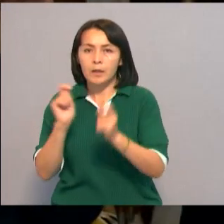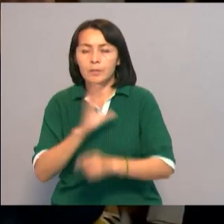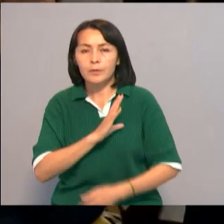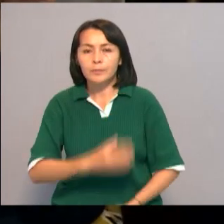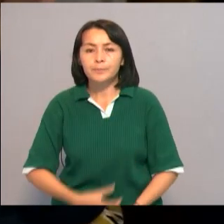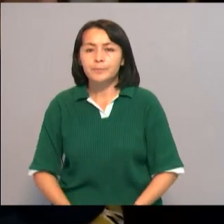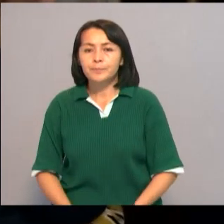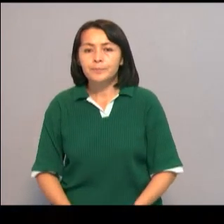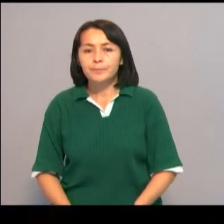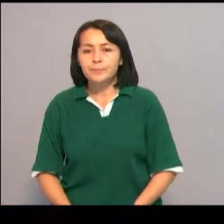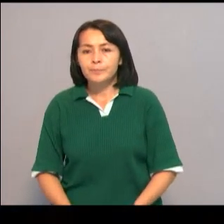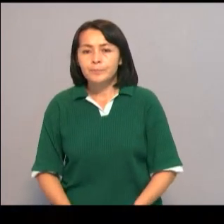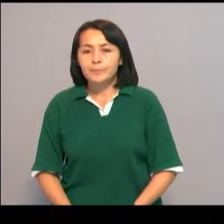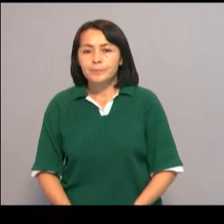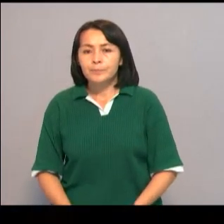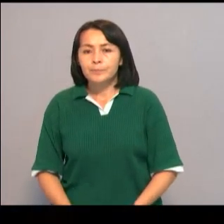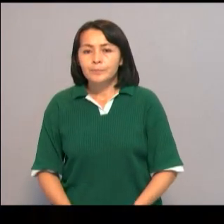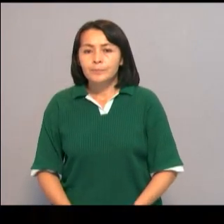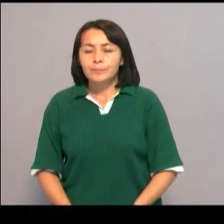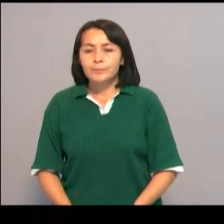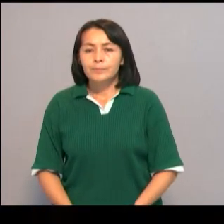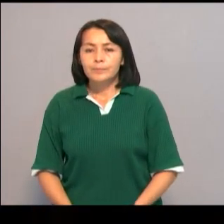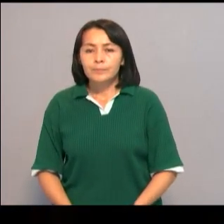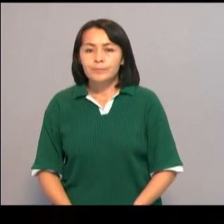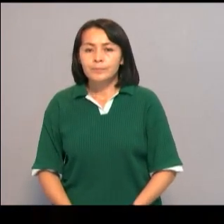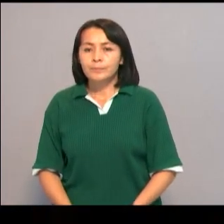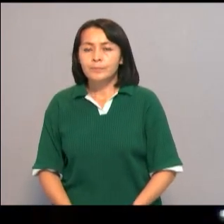табысталды. Фариза Ахмет, Рулан Рүстемов, Аманжол Маратұлы, жаңалықтар.